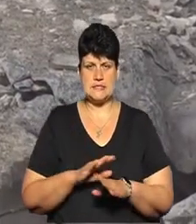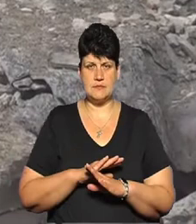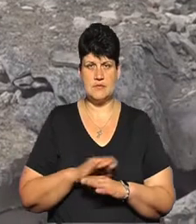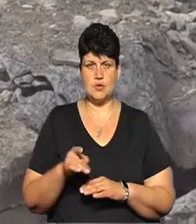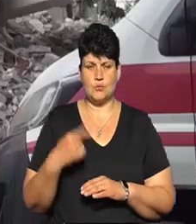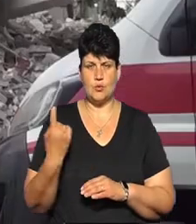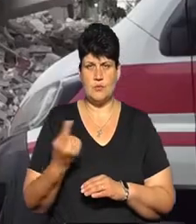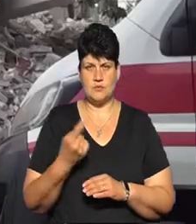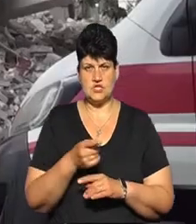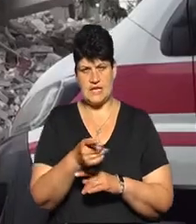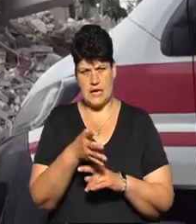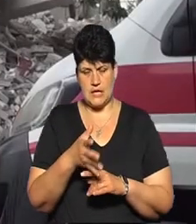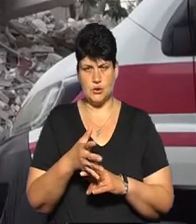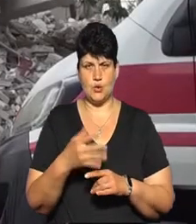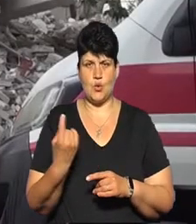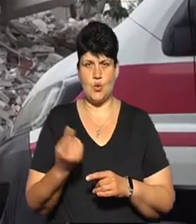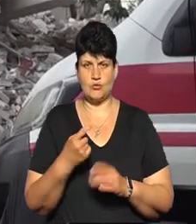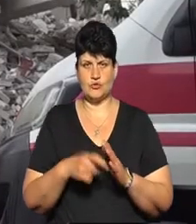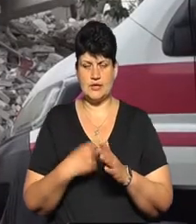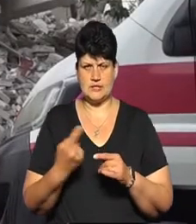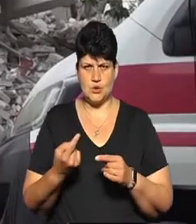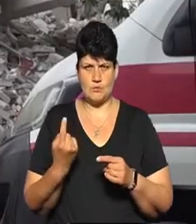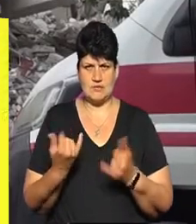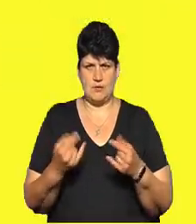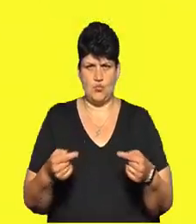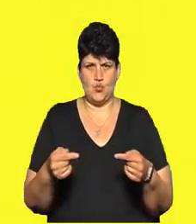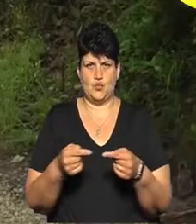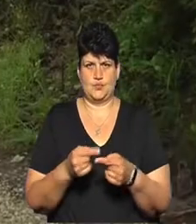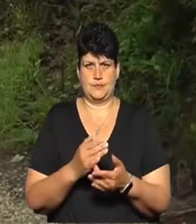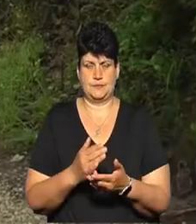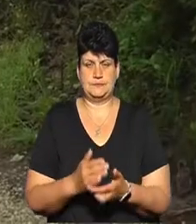ракетного обстрілу на Донеччині уточнюється.